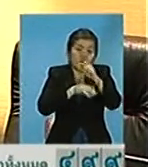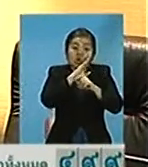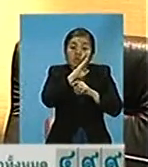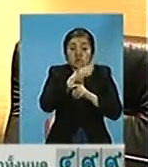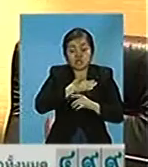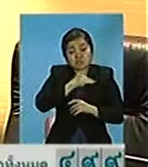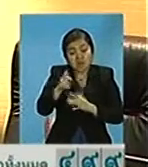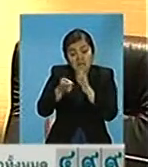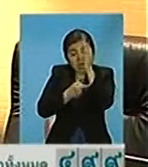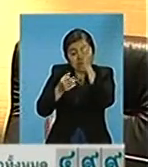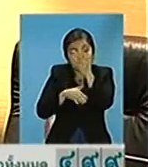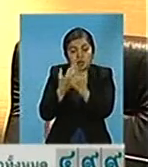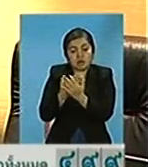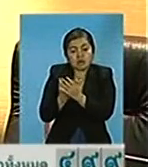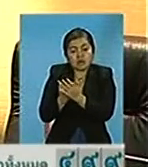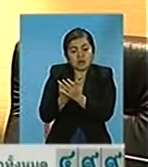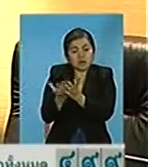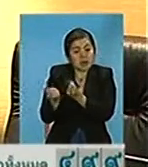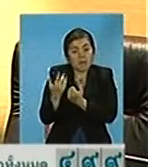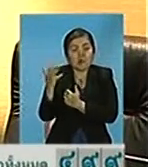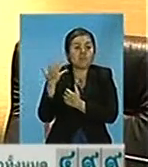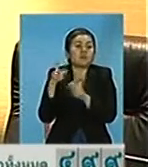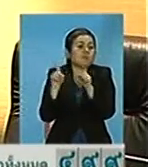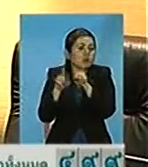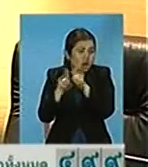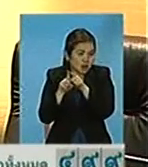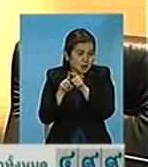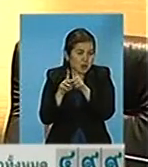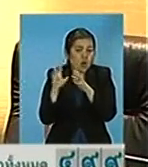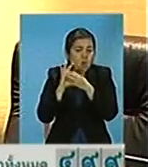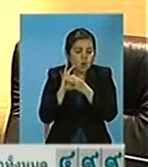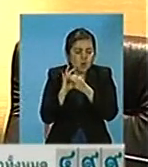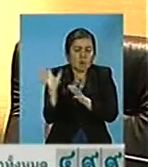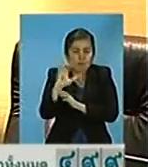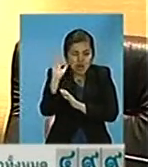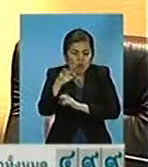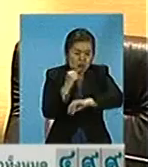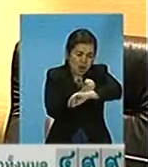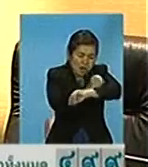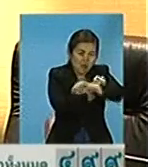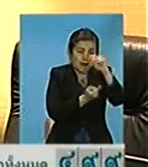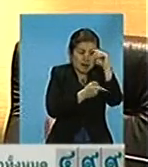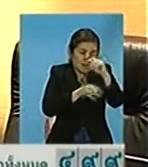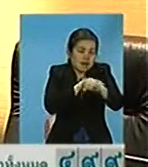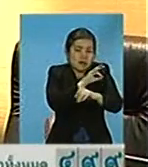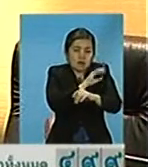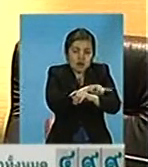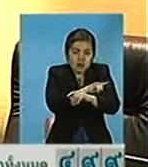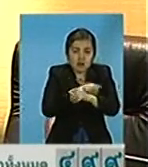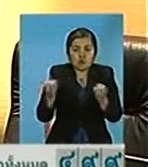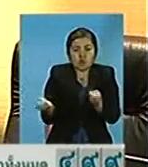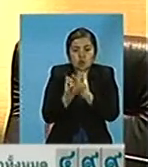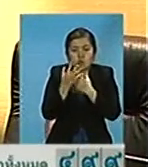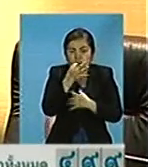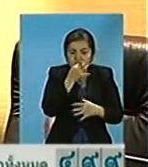ก็ไม่ได้เงินคุณก็ไม่ได้ตังค์ฉะนั้นจึงไม่ต้องเป็นห่วงหรอกครับว่าแรงงานชาวสวนยางจะเดือดร้อนเพราะตกง